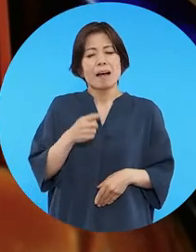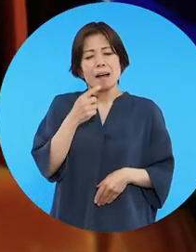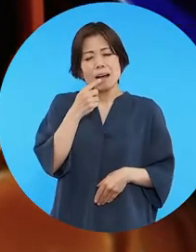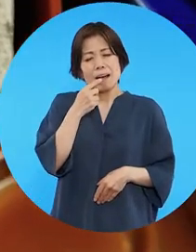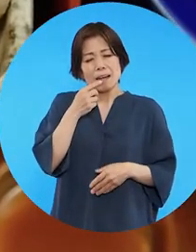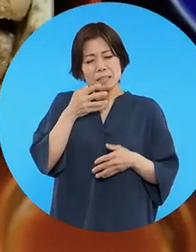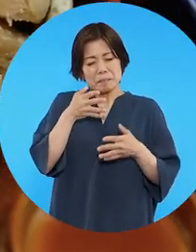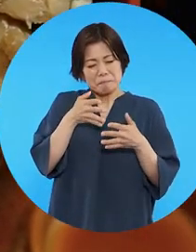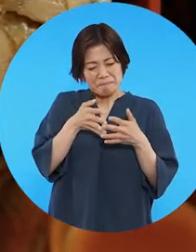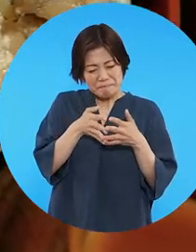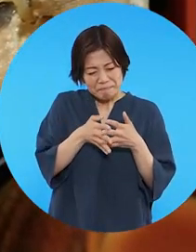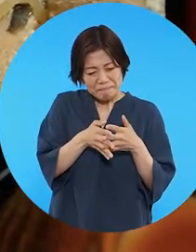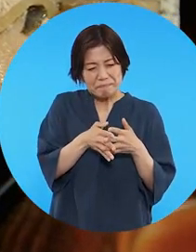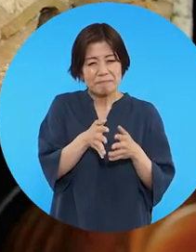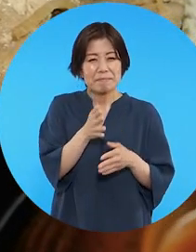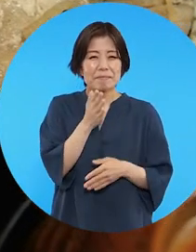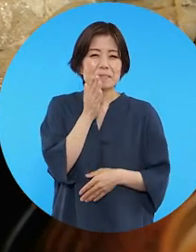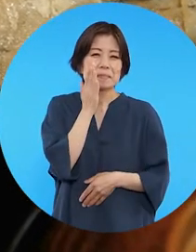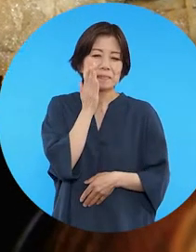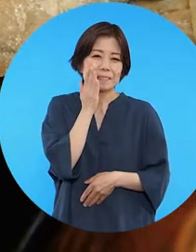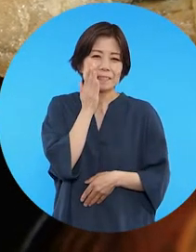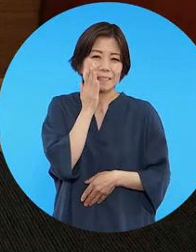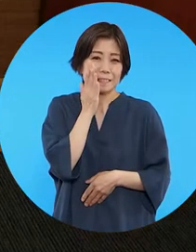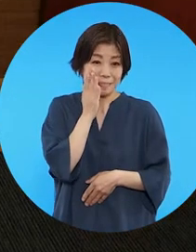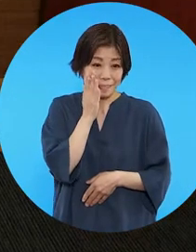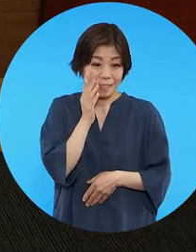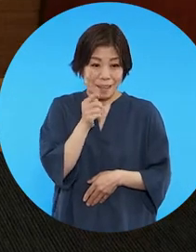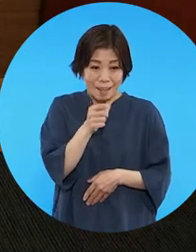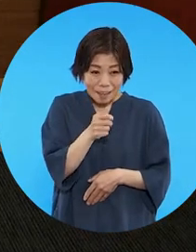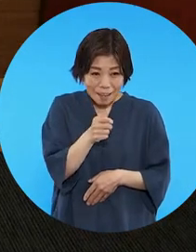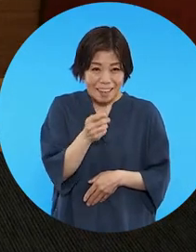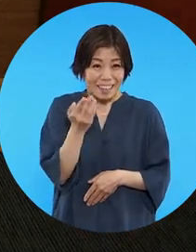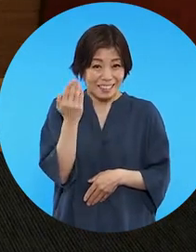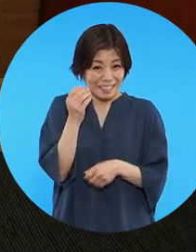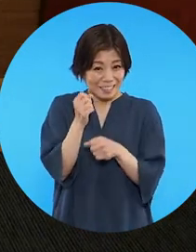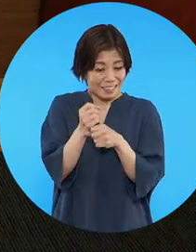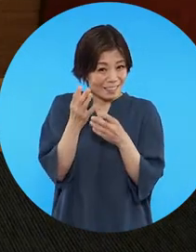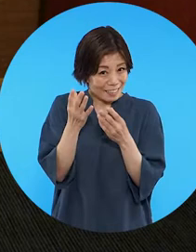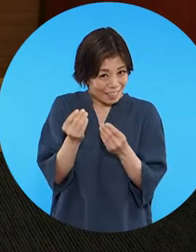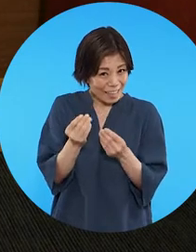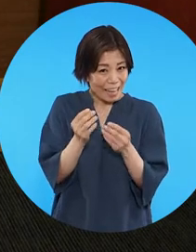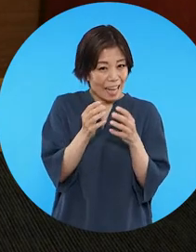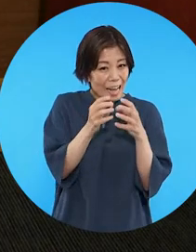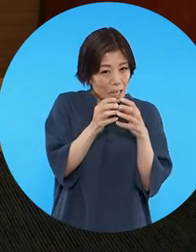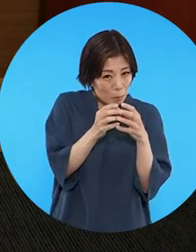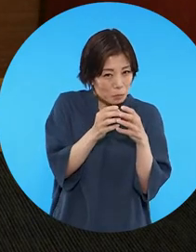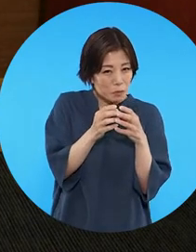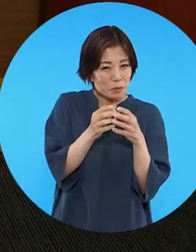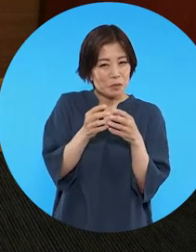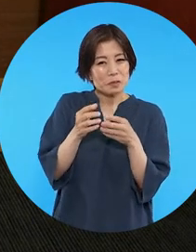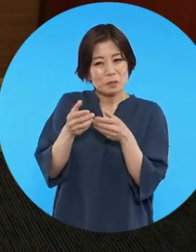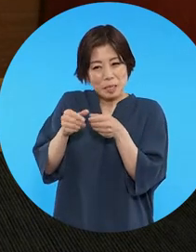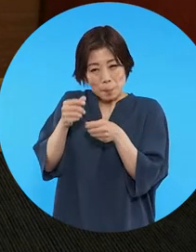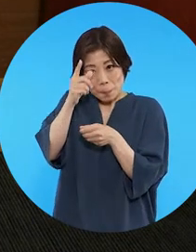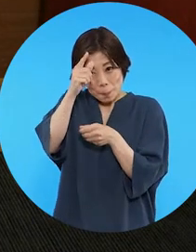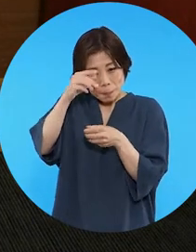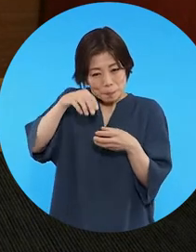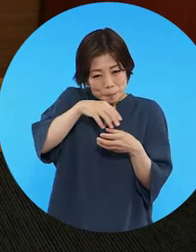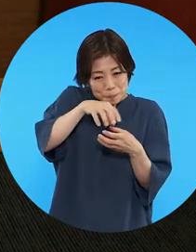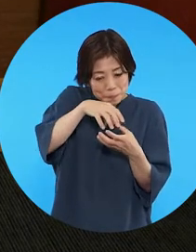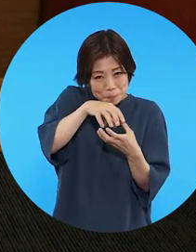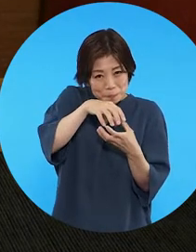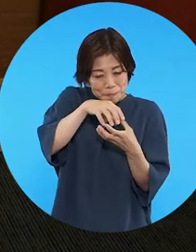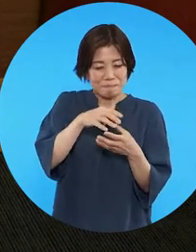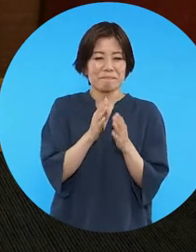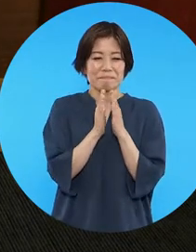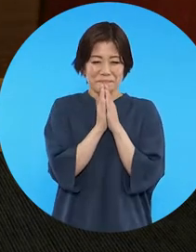味がしっかり染み込んでてとっても美味しいです。ではこちらが先ほど作っていただいたカブの黄身和えです。いただ